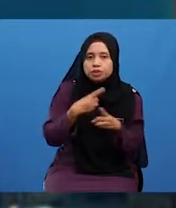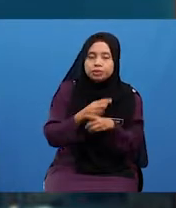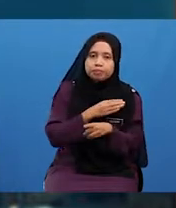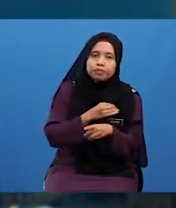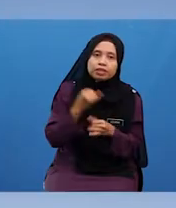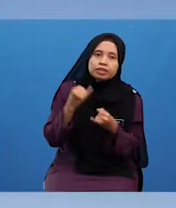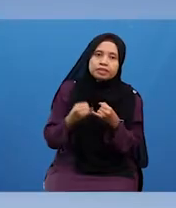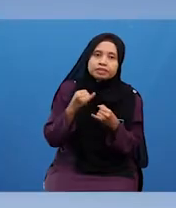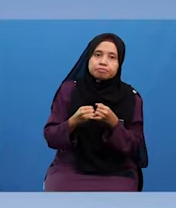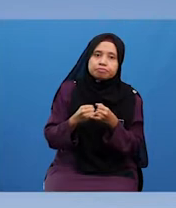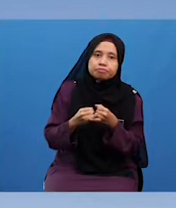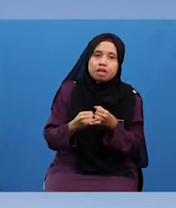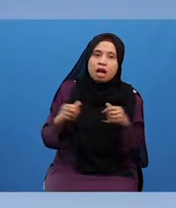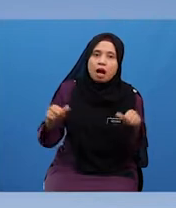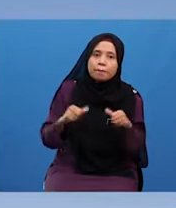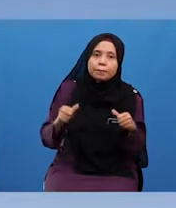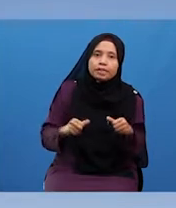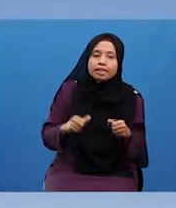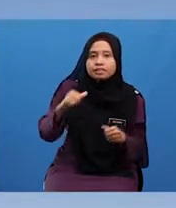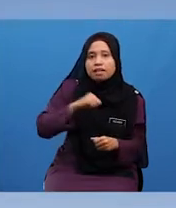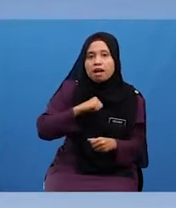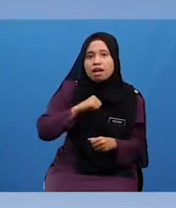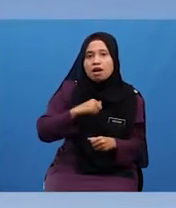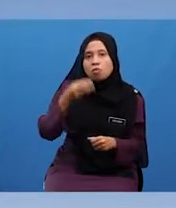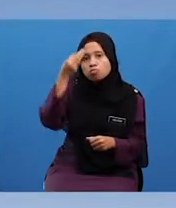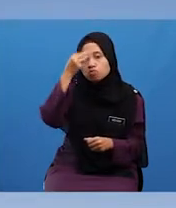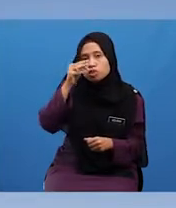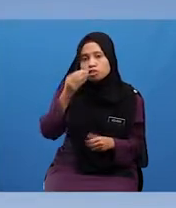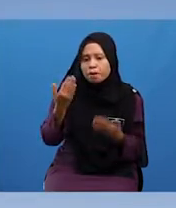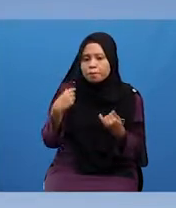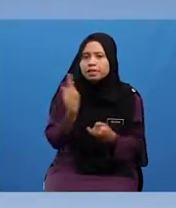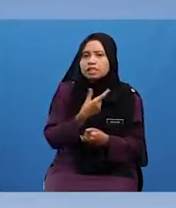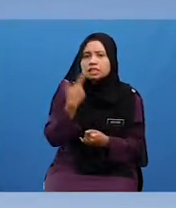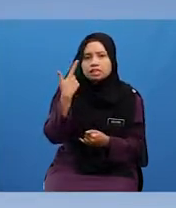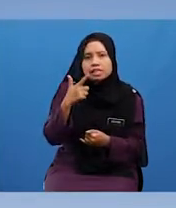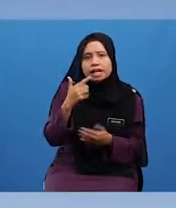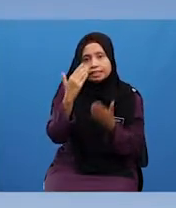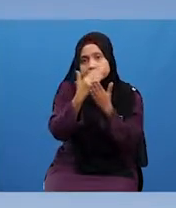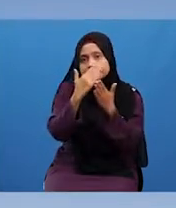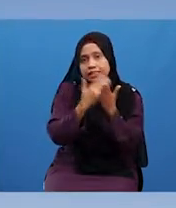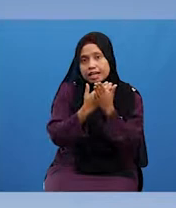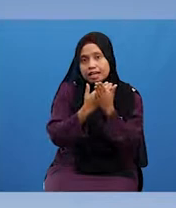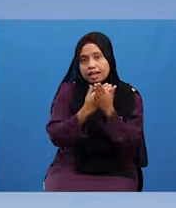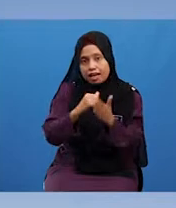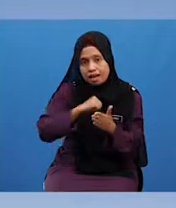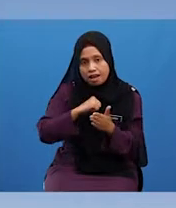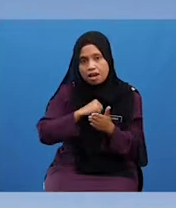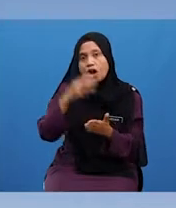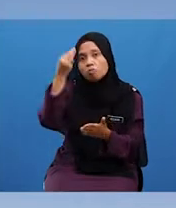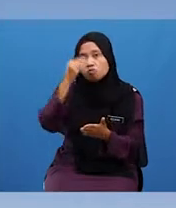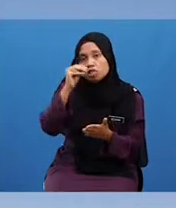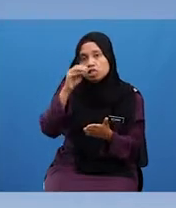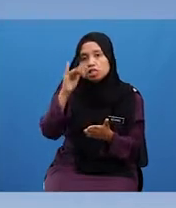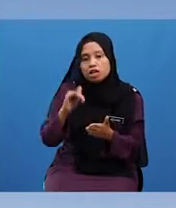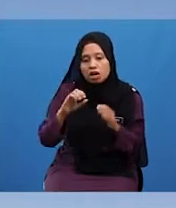dan akhirat. Mengamalkan akhlak mulia. Mari kita lihat senarai akhlak mulia yang